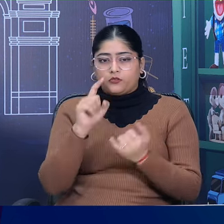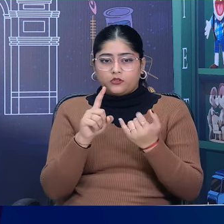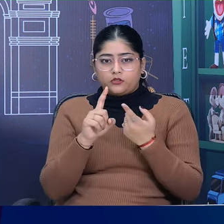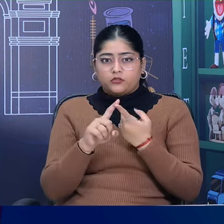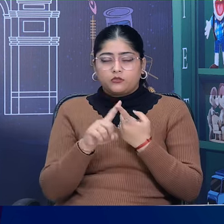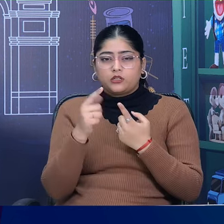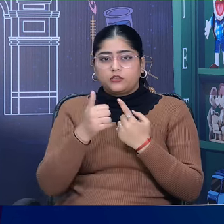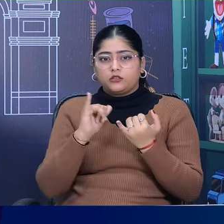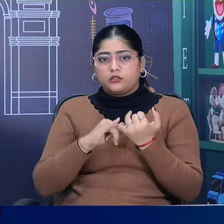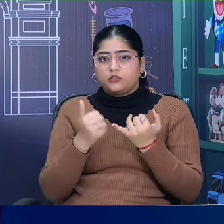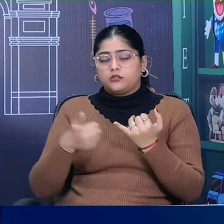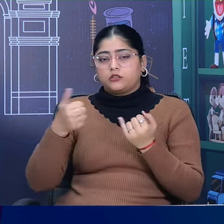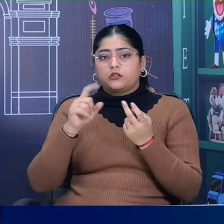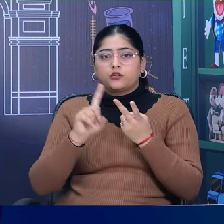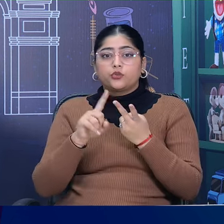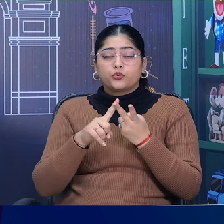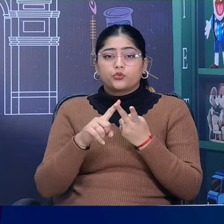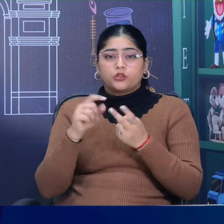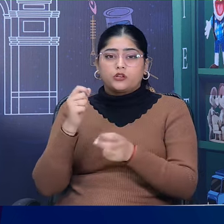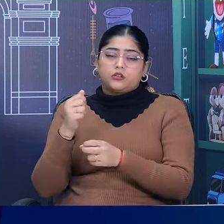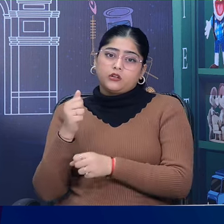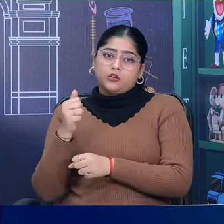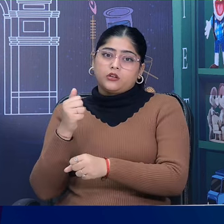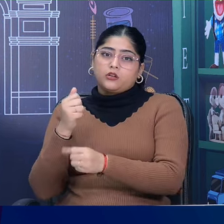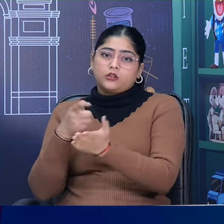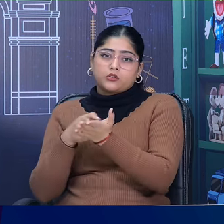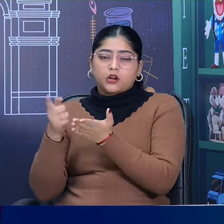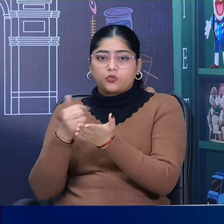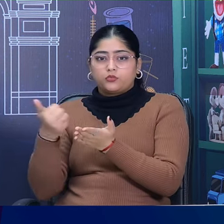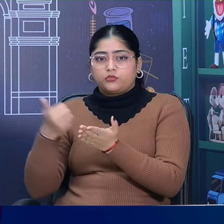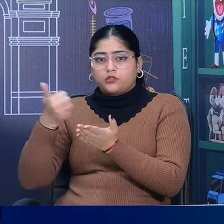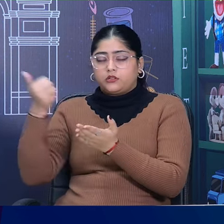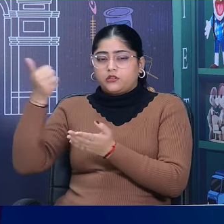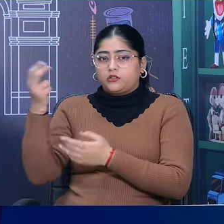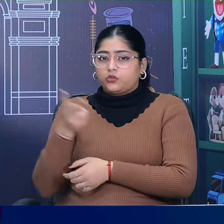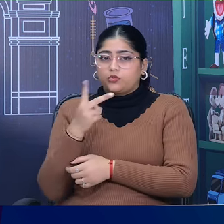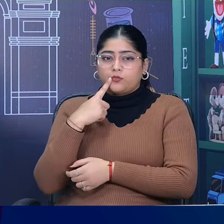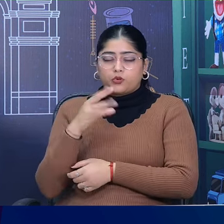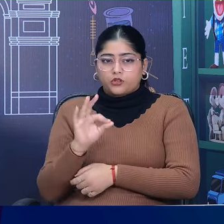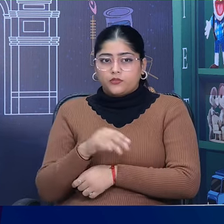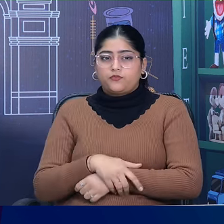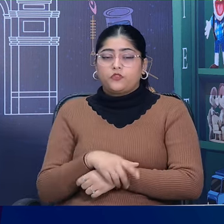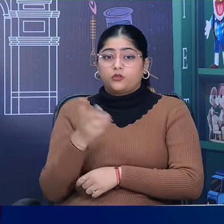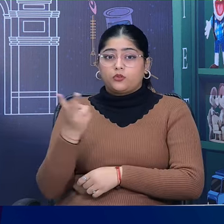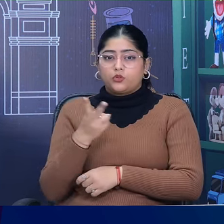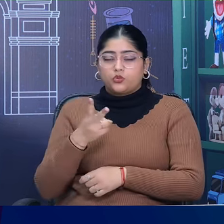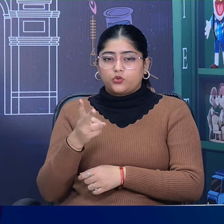का और एक पंचायत का जी पंचायत यह बताएगी कि भाई हमारे गांव में इतने घर हैं जिनमें लोग रहते हैं इतने व्यक्ति